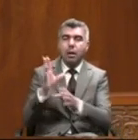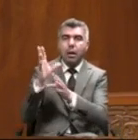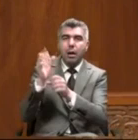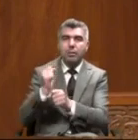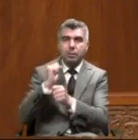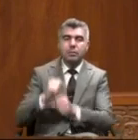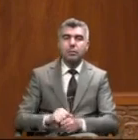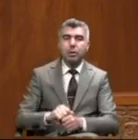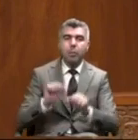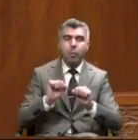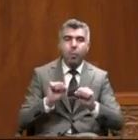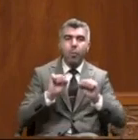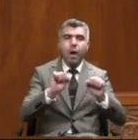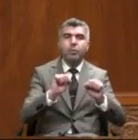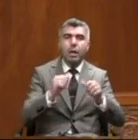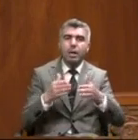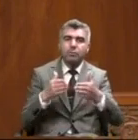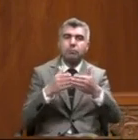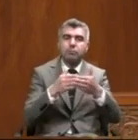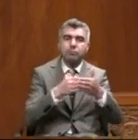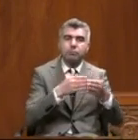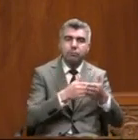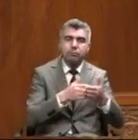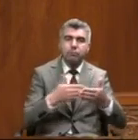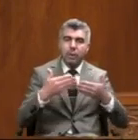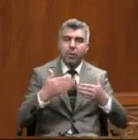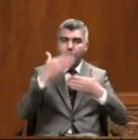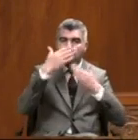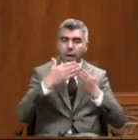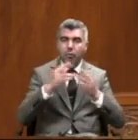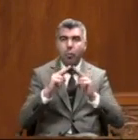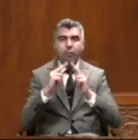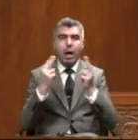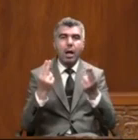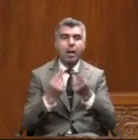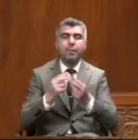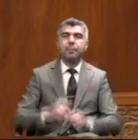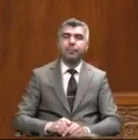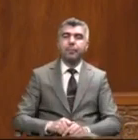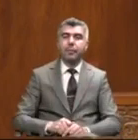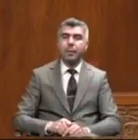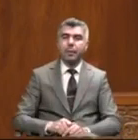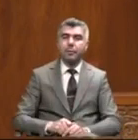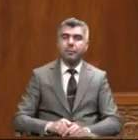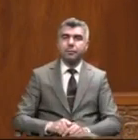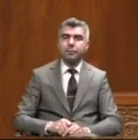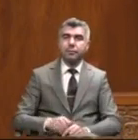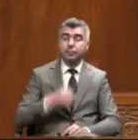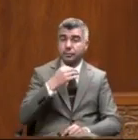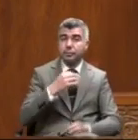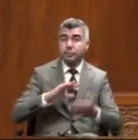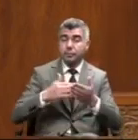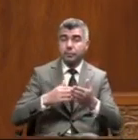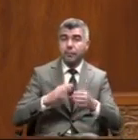في مواجهه التحديات الداخليه والخارجيه لا سيما تلك التي صار